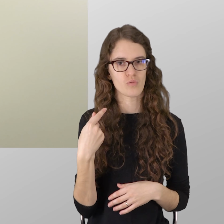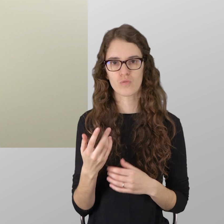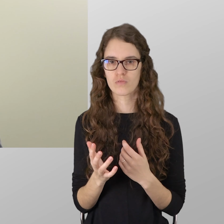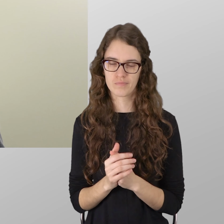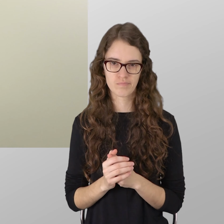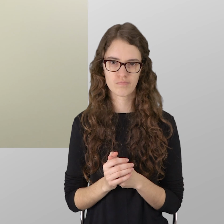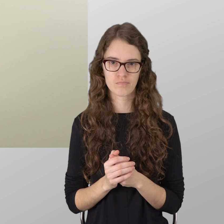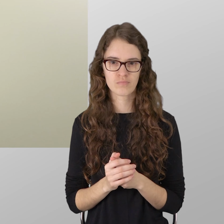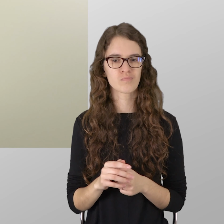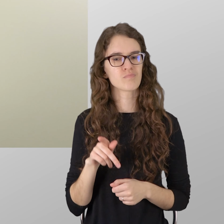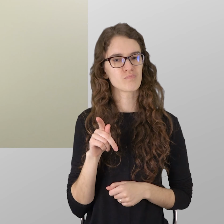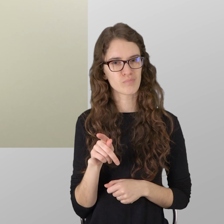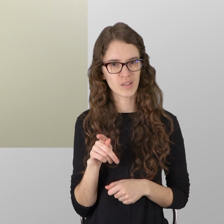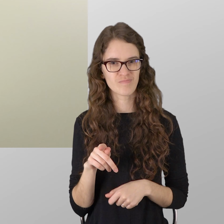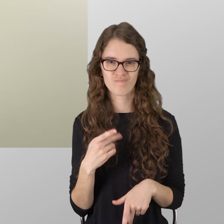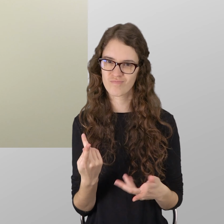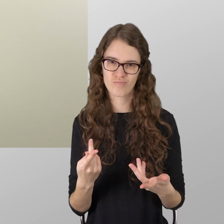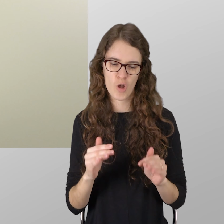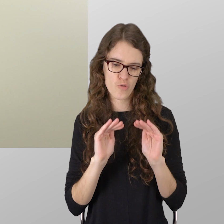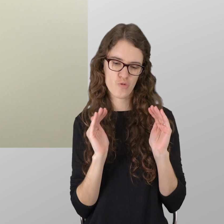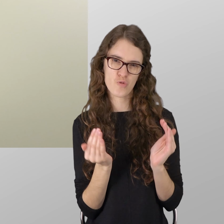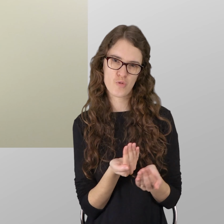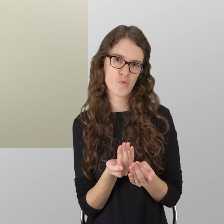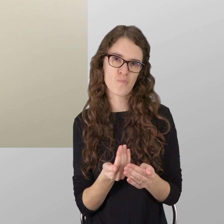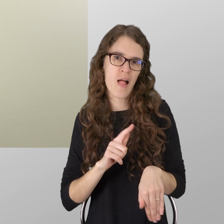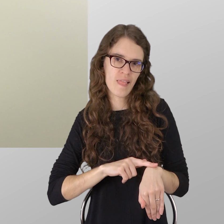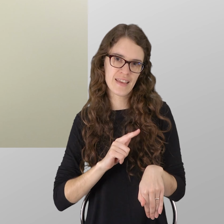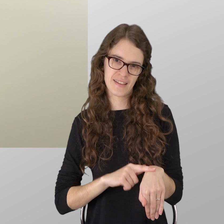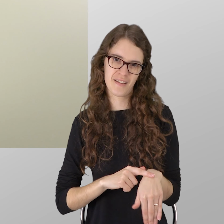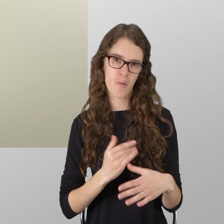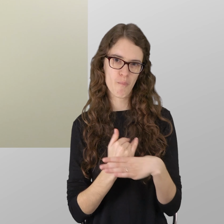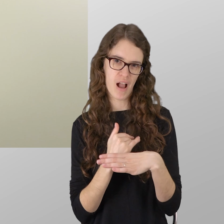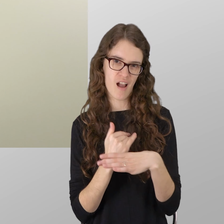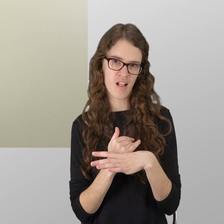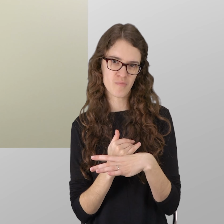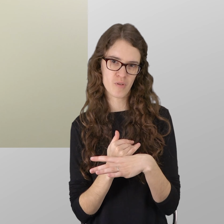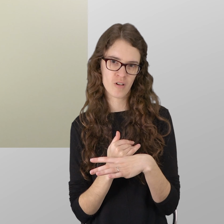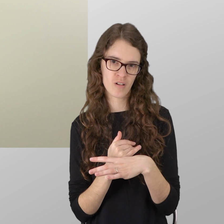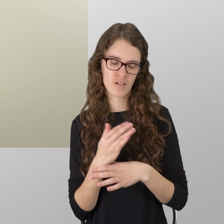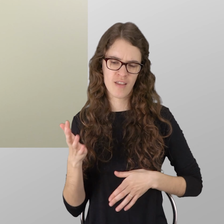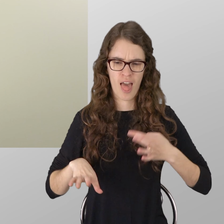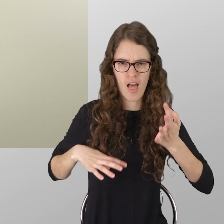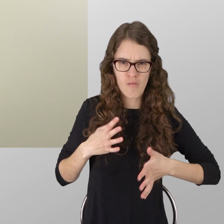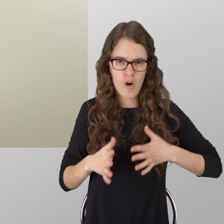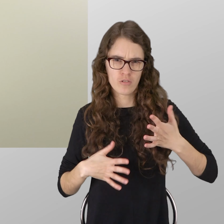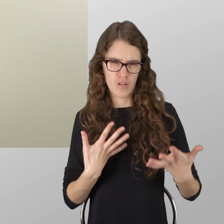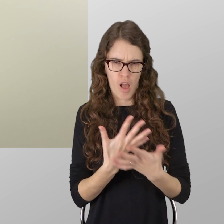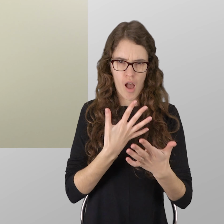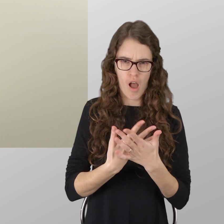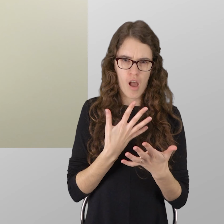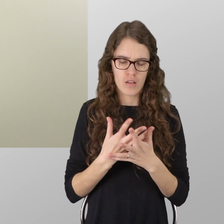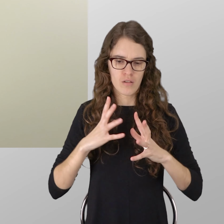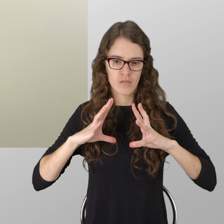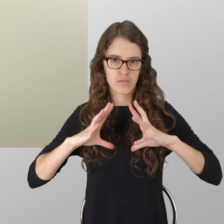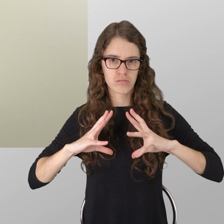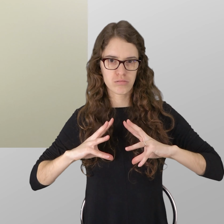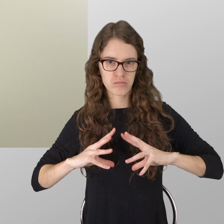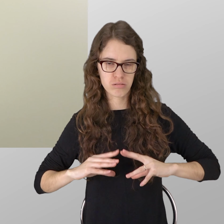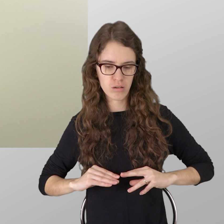Tačiau tai yra trumpalaikė pagalba. Žmogus sumažėja intensyvių emocijų kiekis